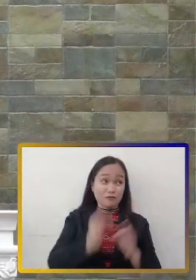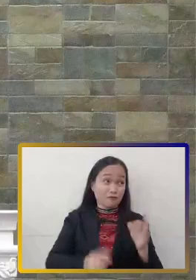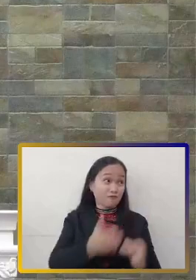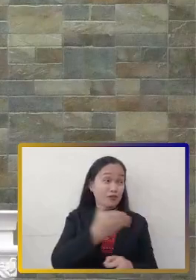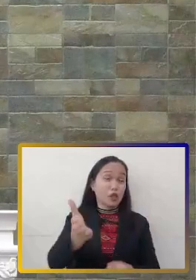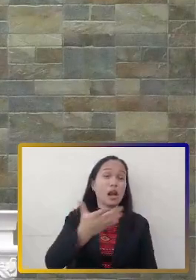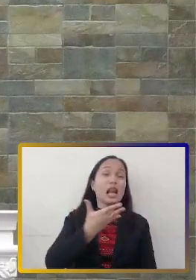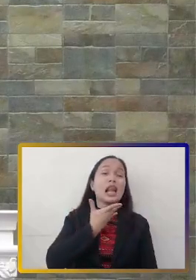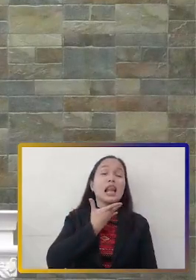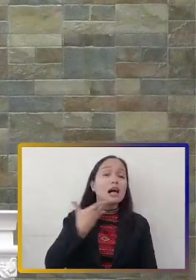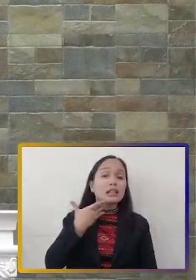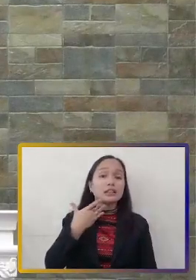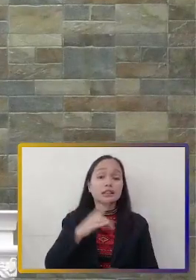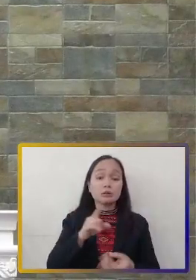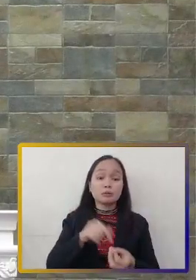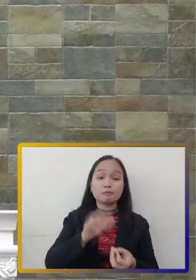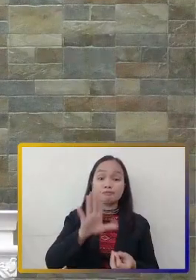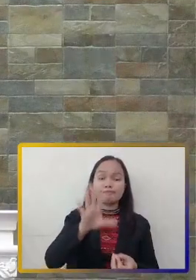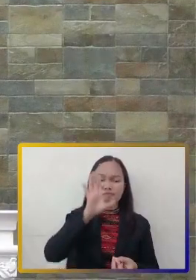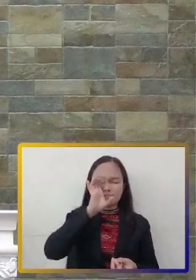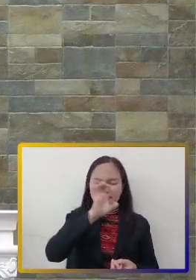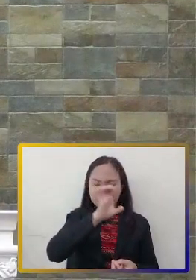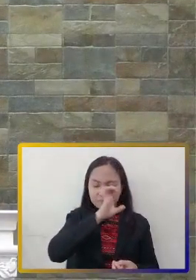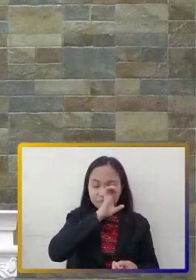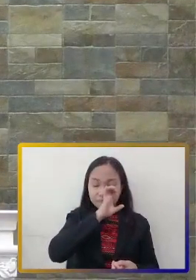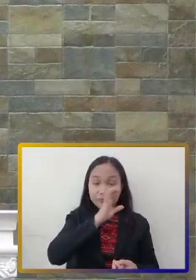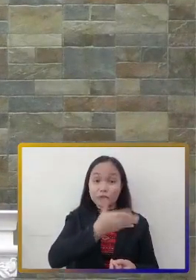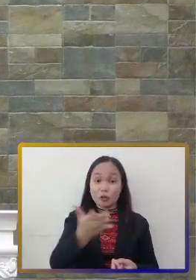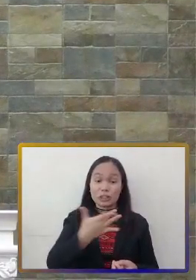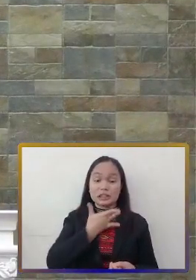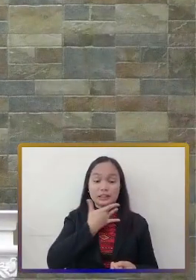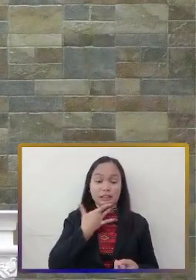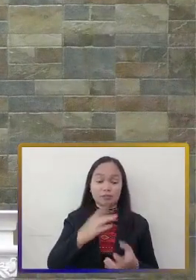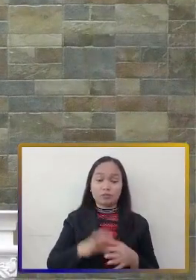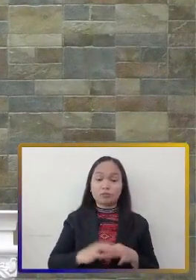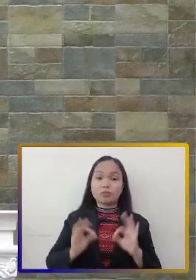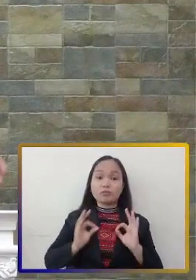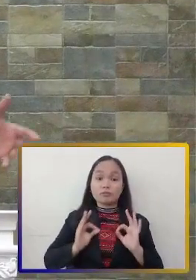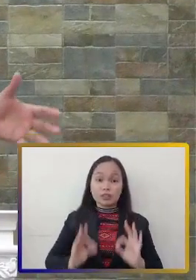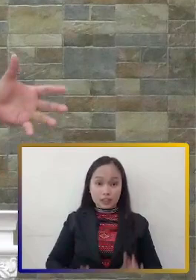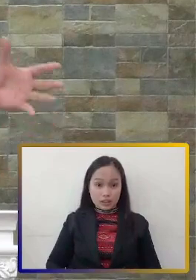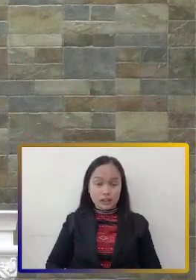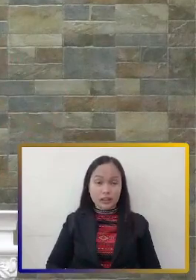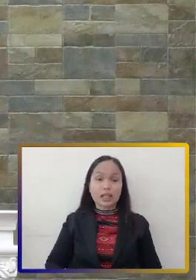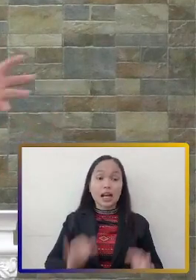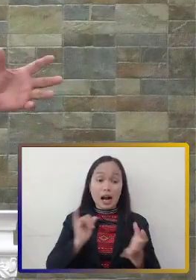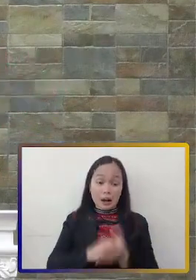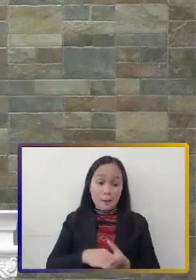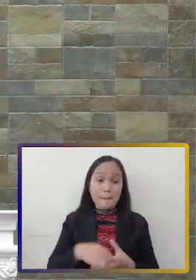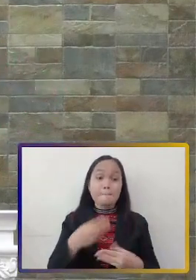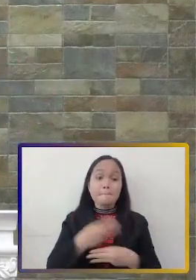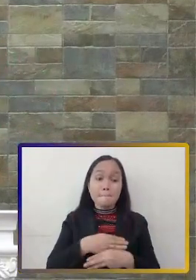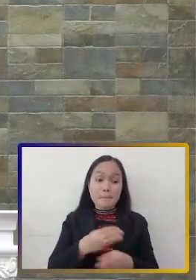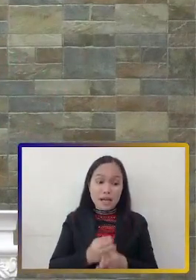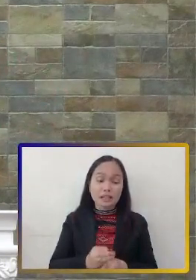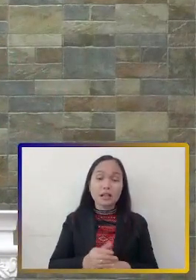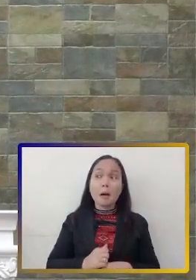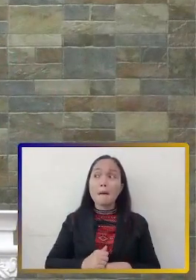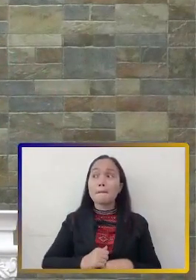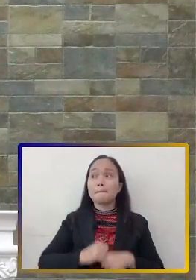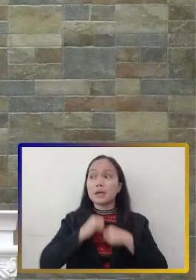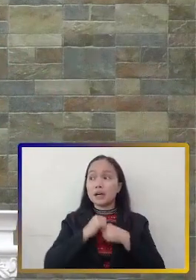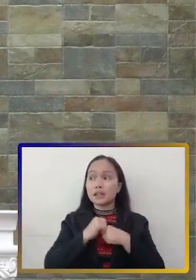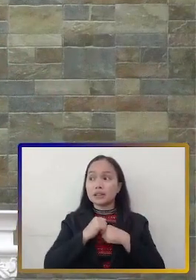lusting of your eyes, the lusting of your flesh that makes pride